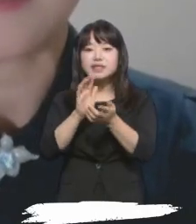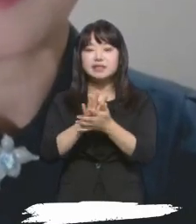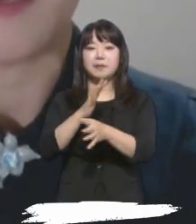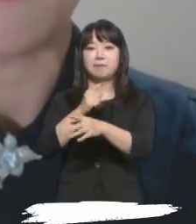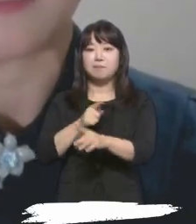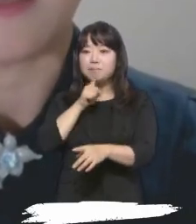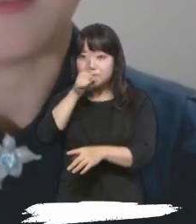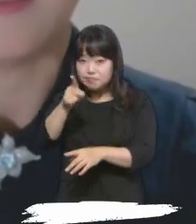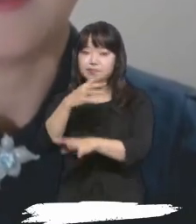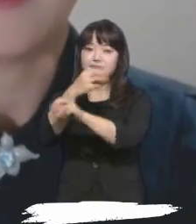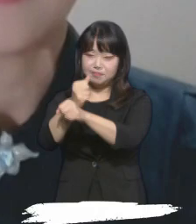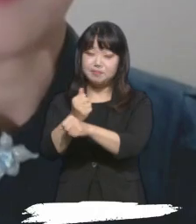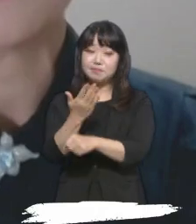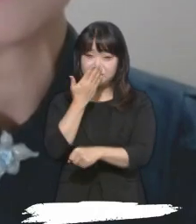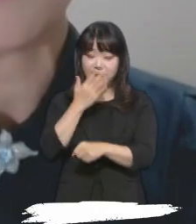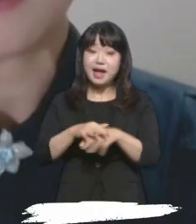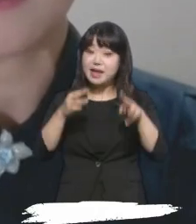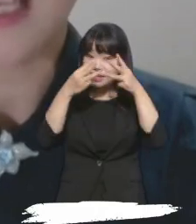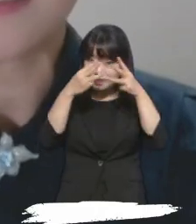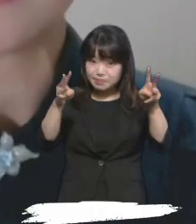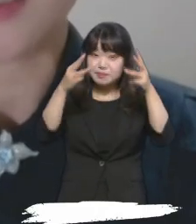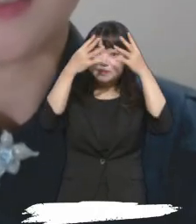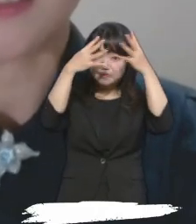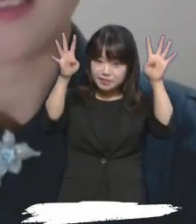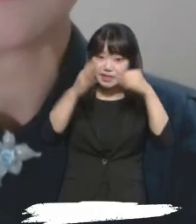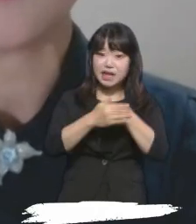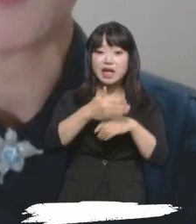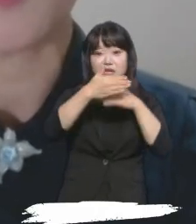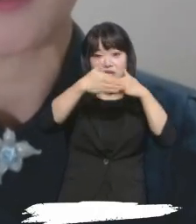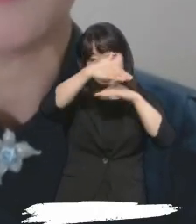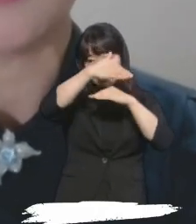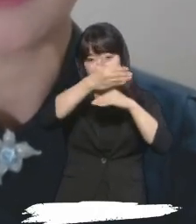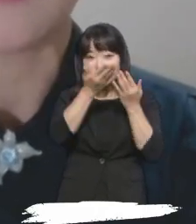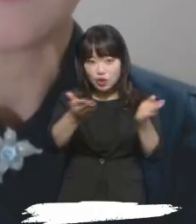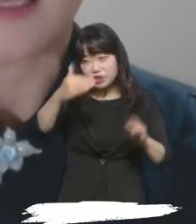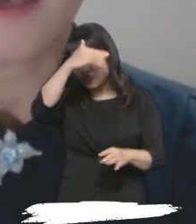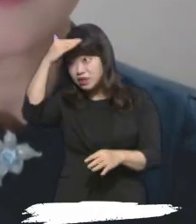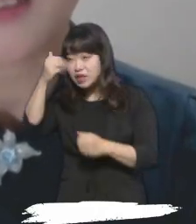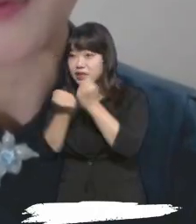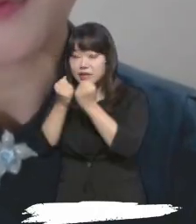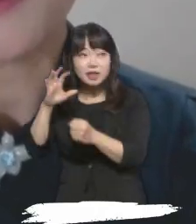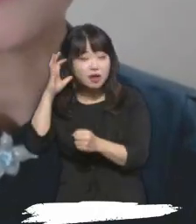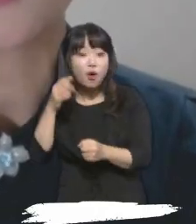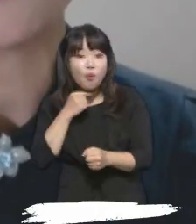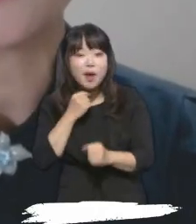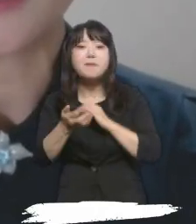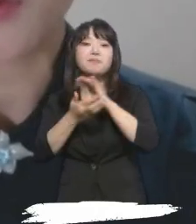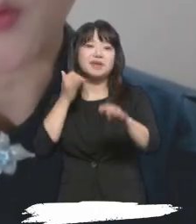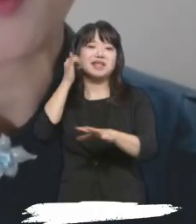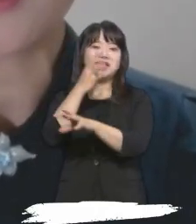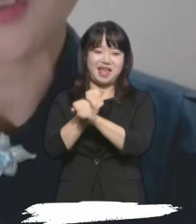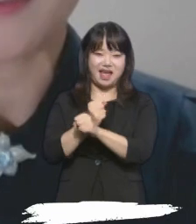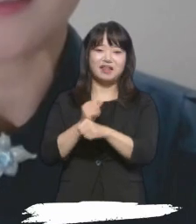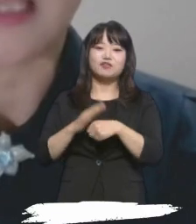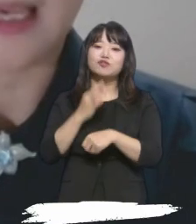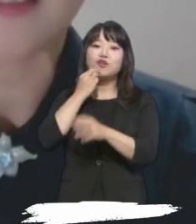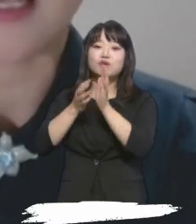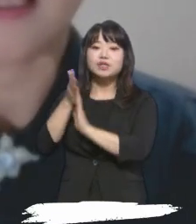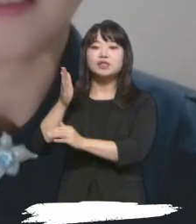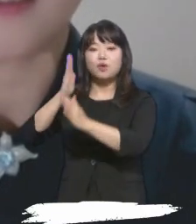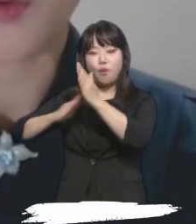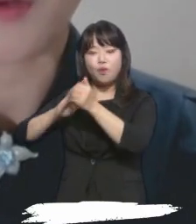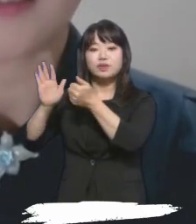예약을 하셔야 합니다. 3층과 4층 전시 해설 프로그램은 예약제로 서울시 공공서비스